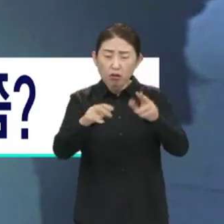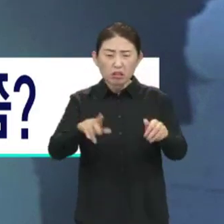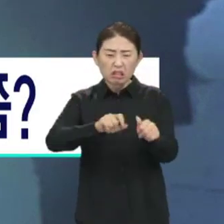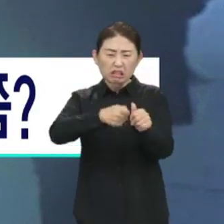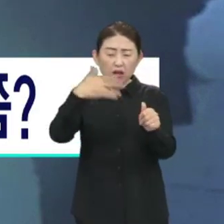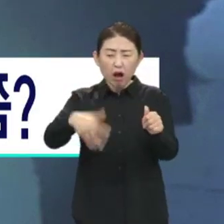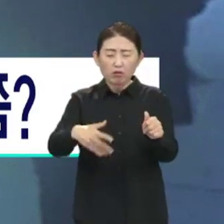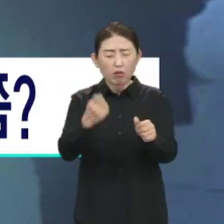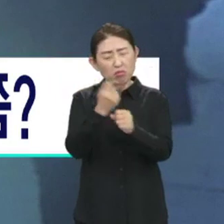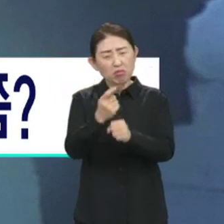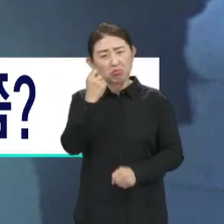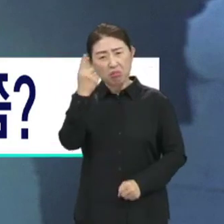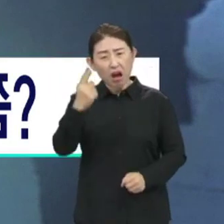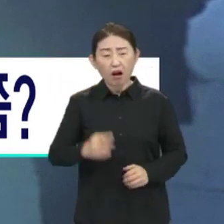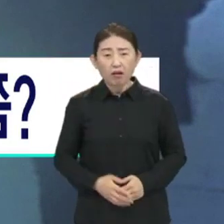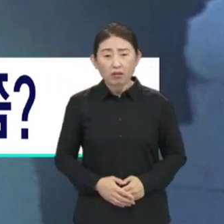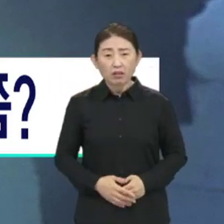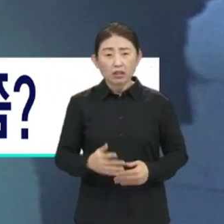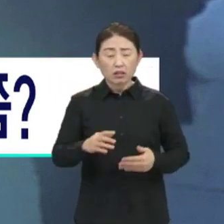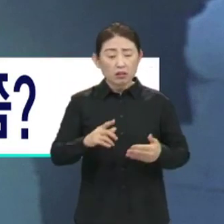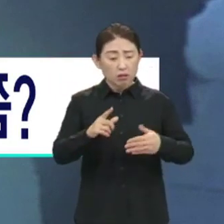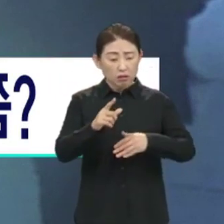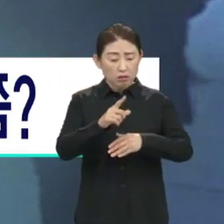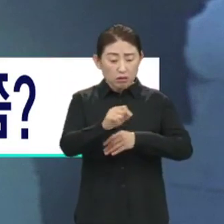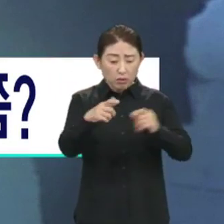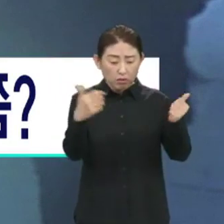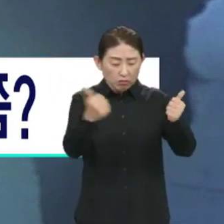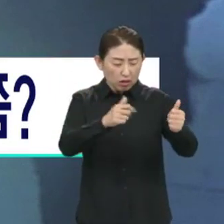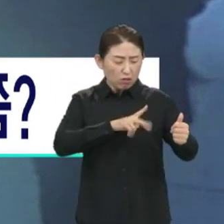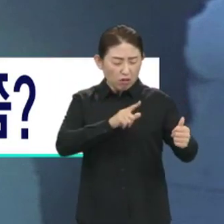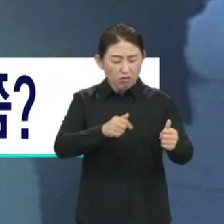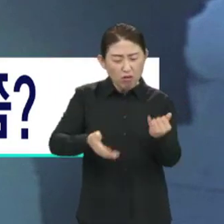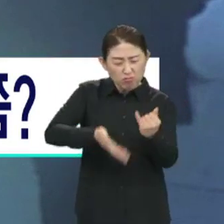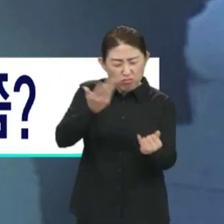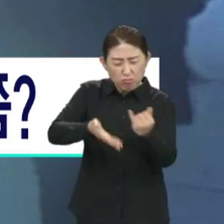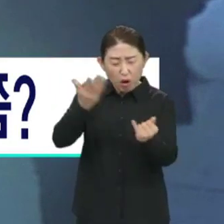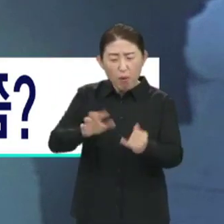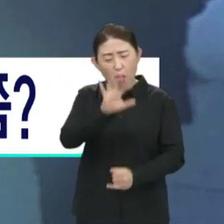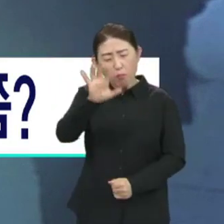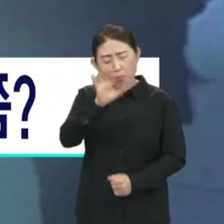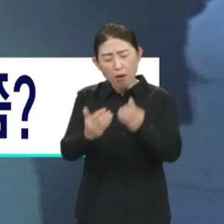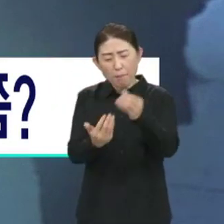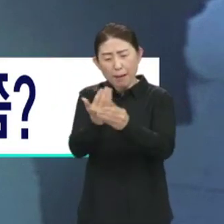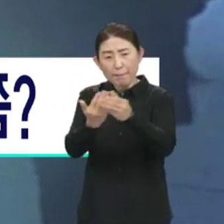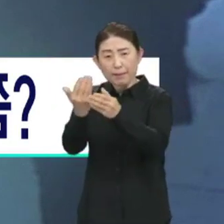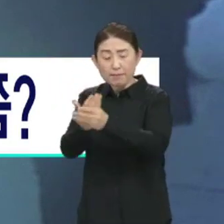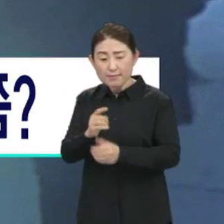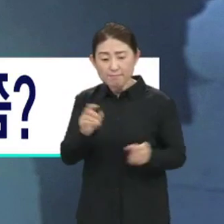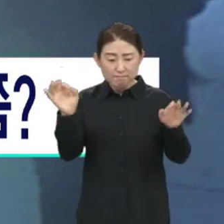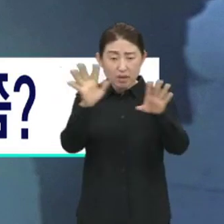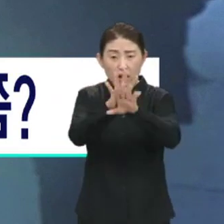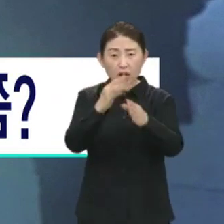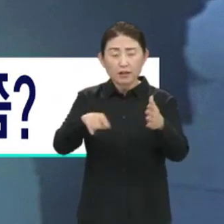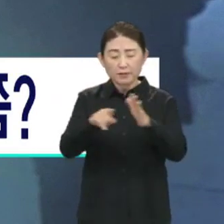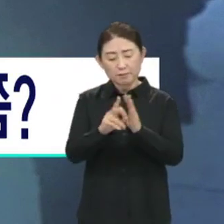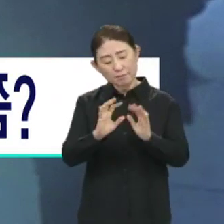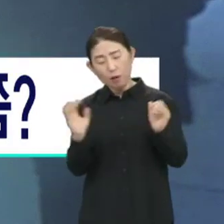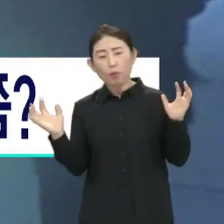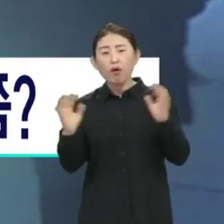있습니다. 지방의회에서 반복되는 성비위 사건에 대해 근절 대책을 마련하기 위한 합동토론회까지